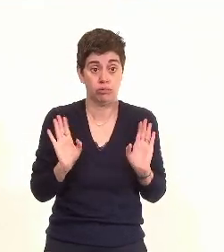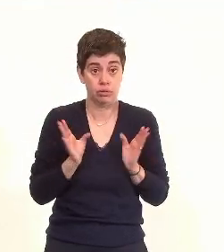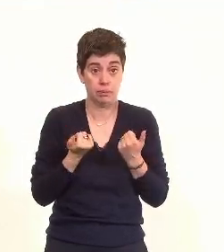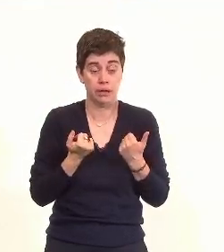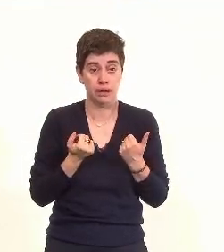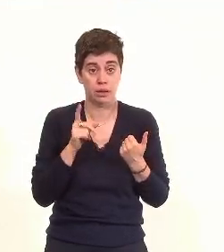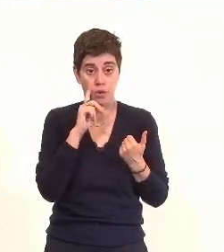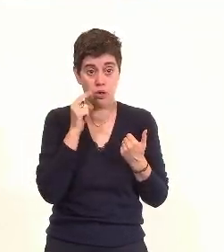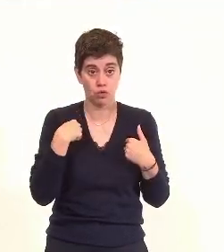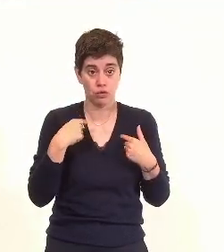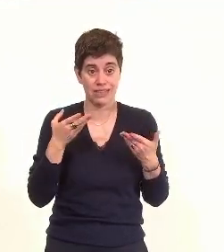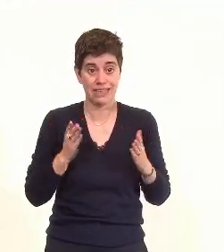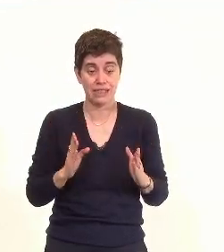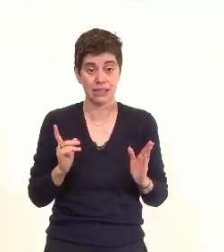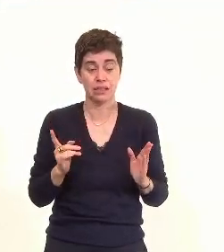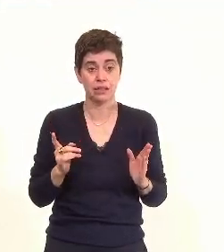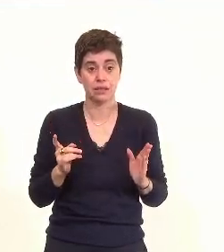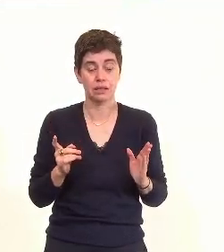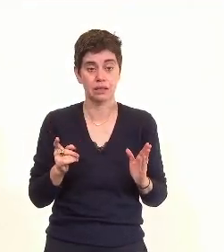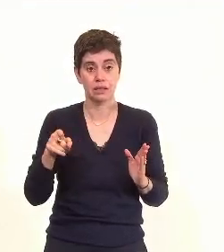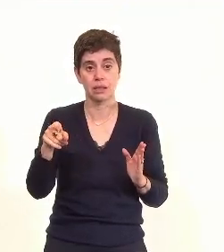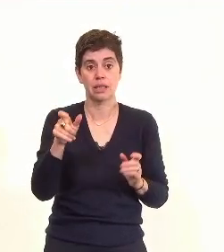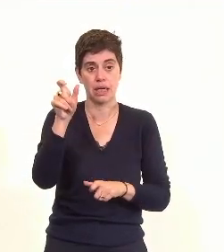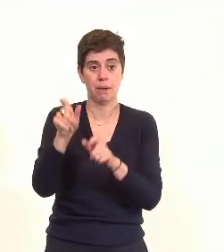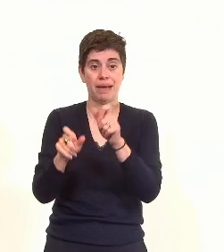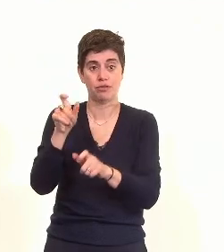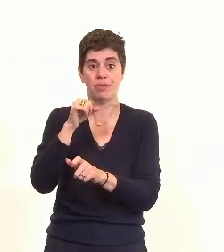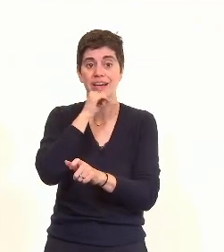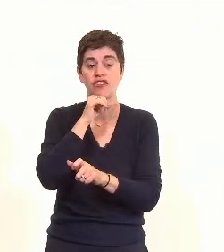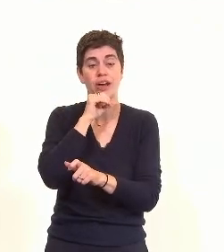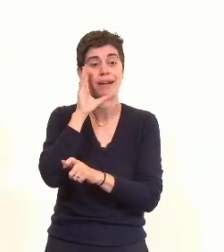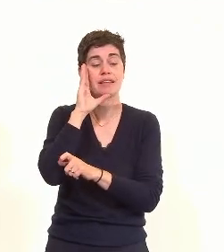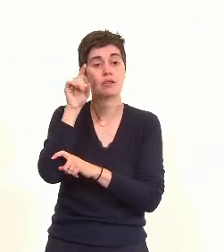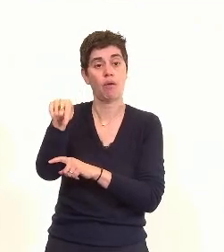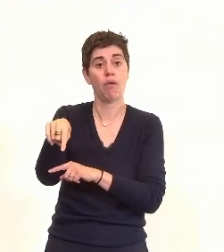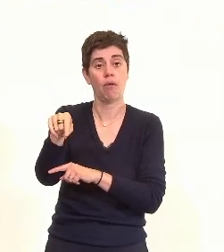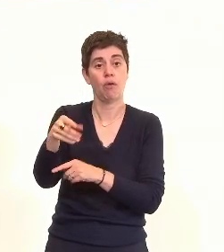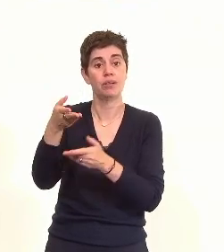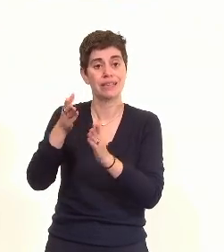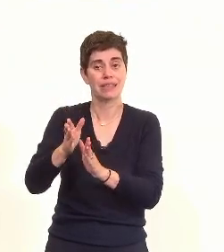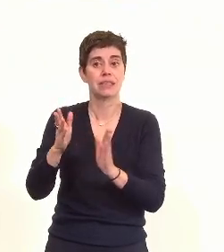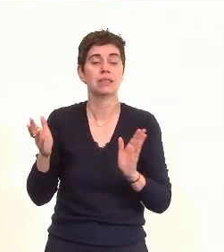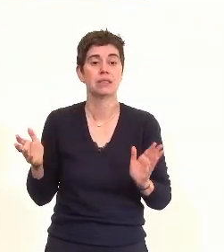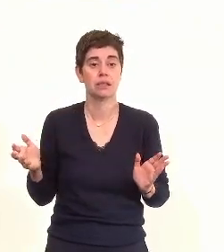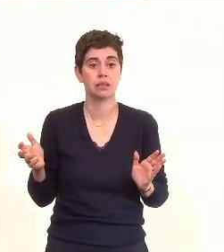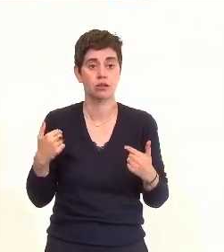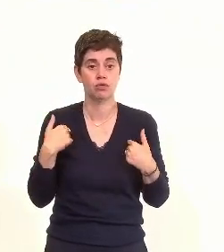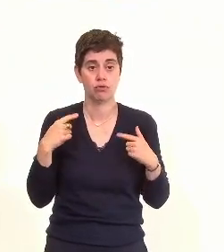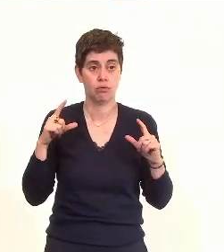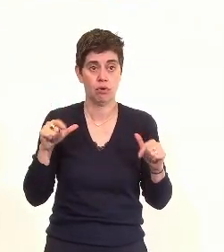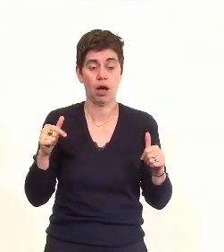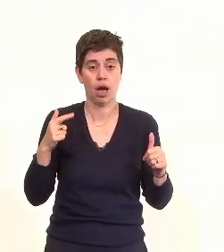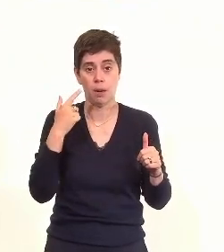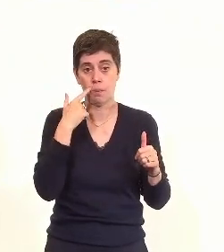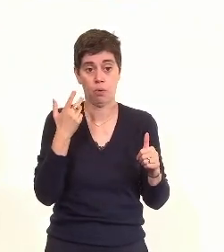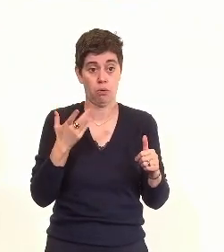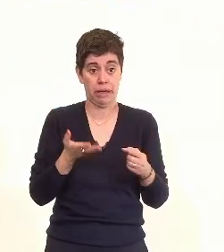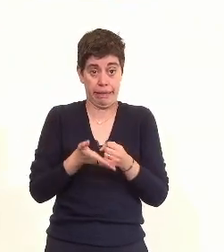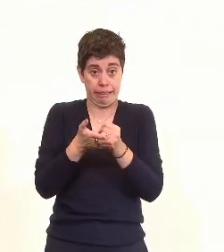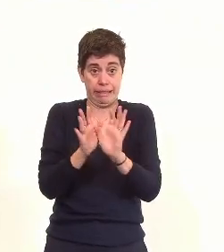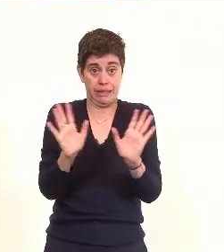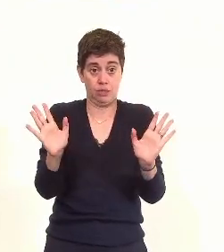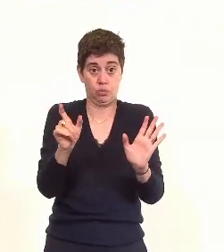qui allons décider. Ce sont effectivement les personnes âgées, les résidents. Nous, c'est pas... Voilà, nous, on est juste là pour aider, pour que les gens